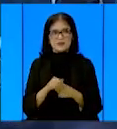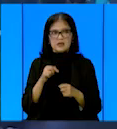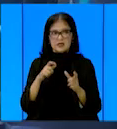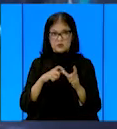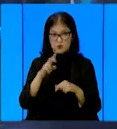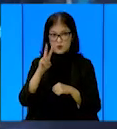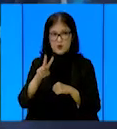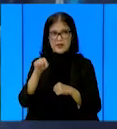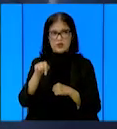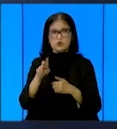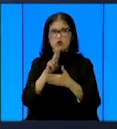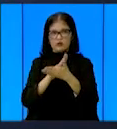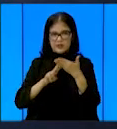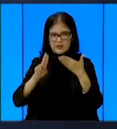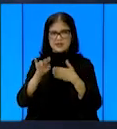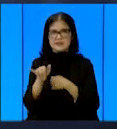Medan.